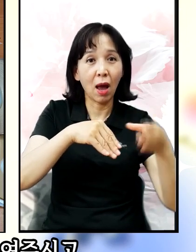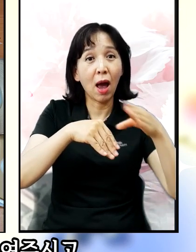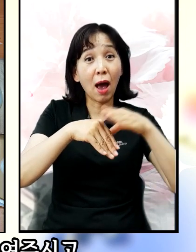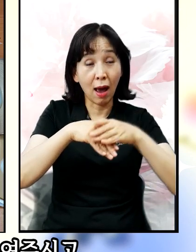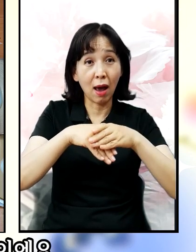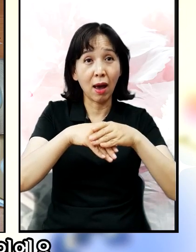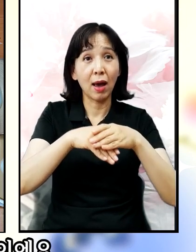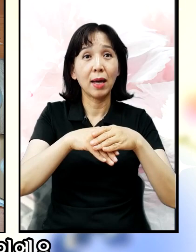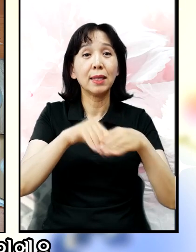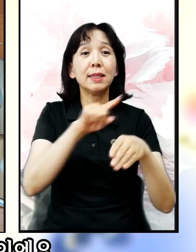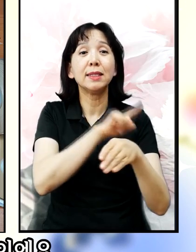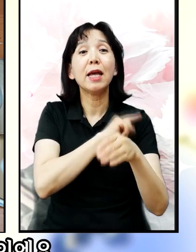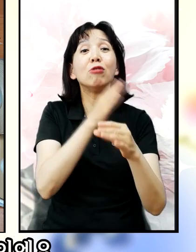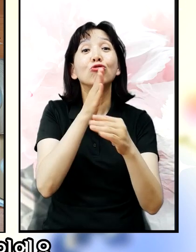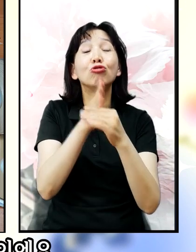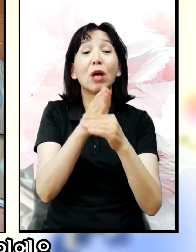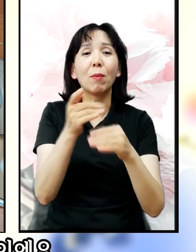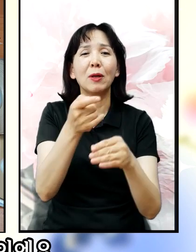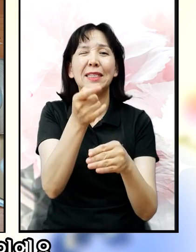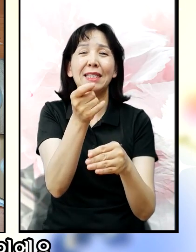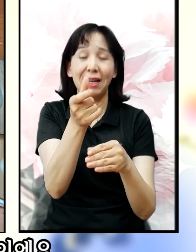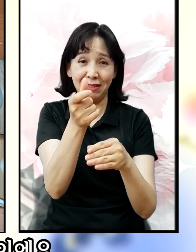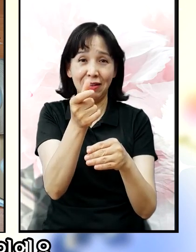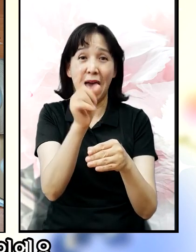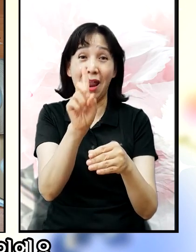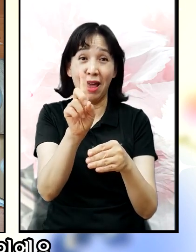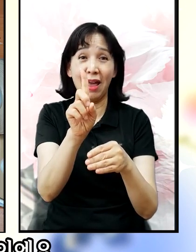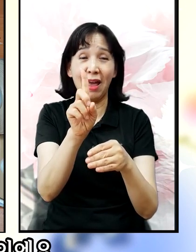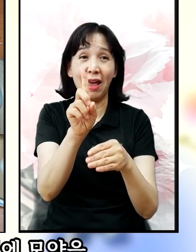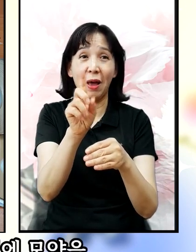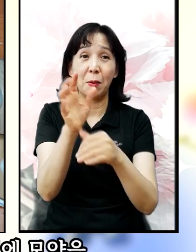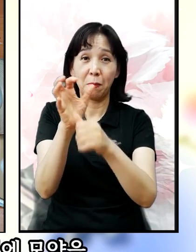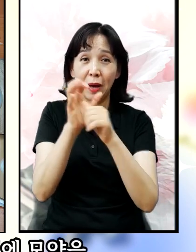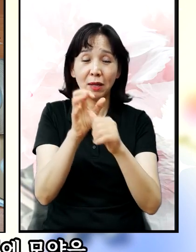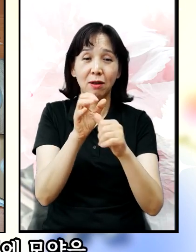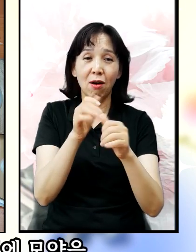붙여주시고, 제일 중심에 이제 작은 원단이에요.